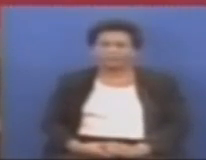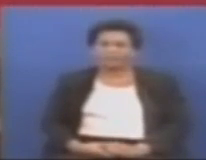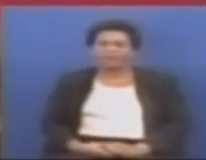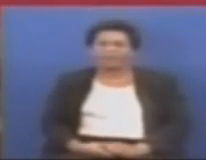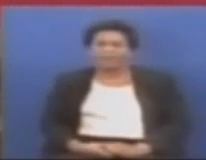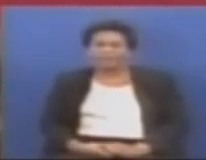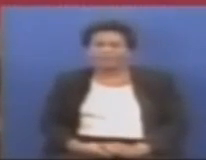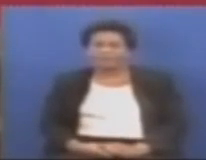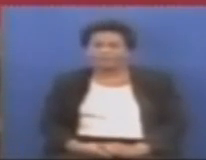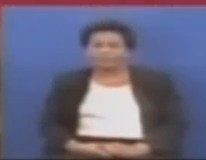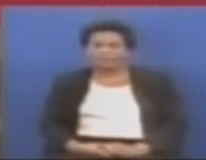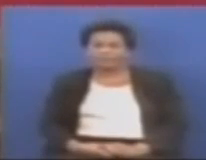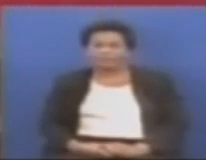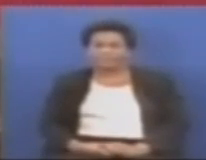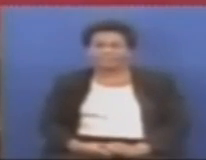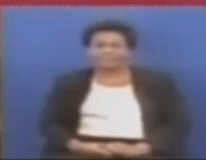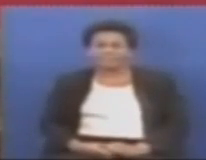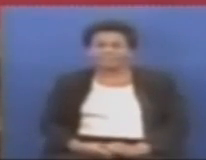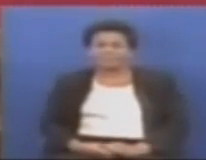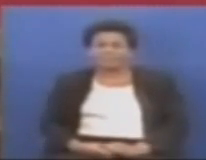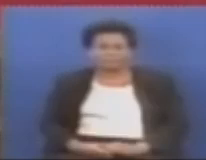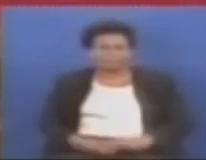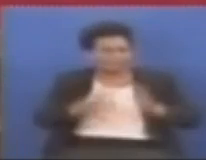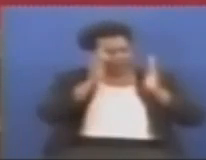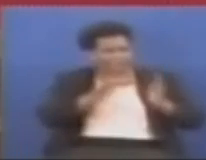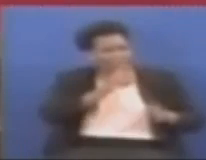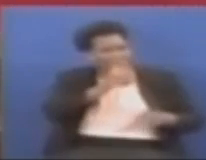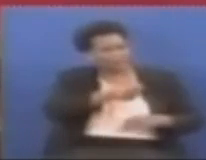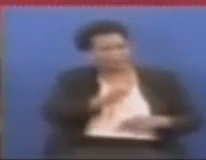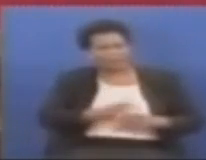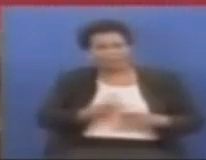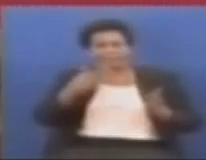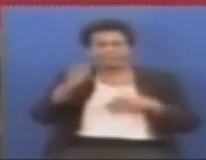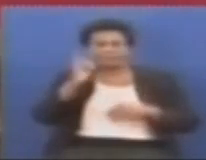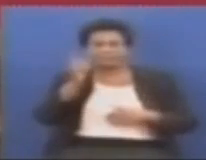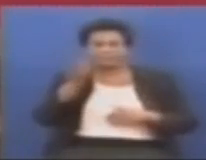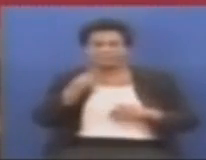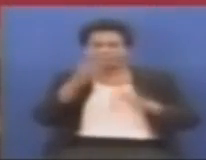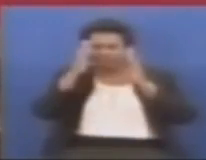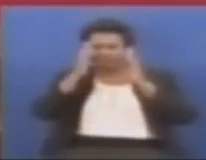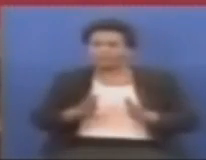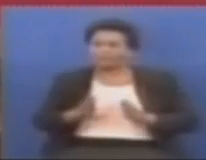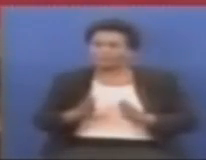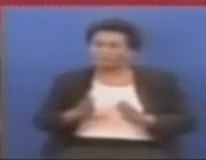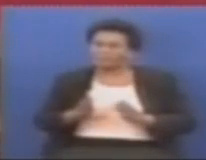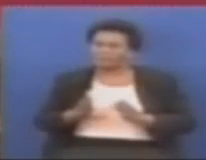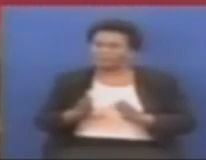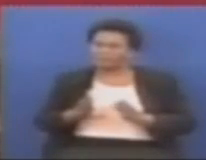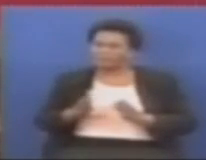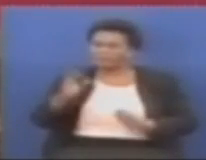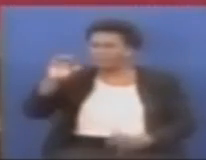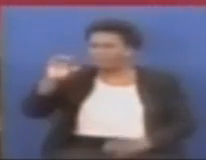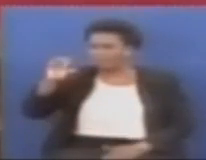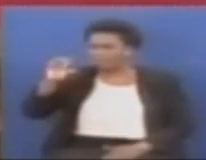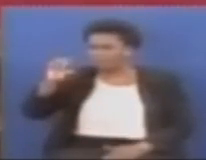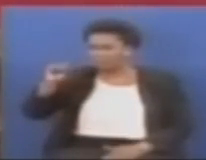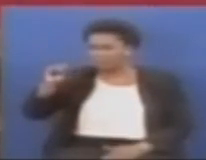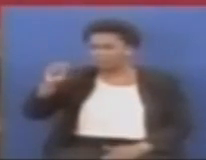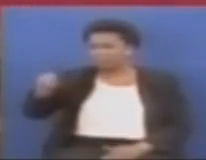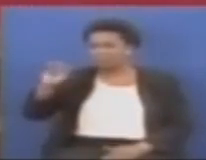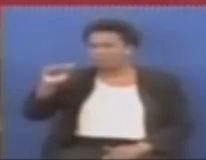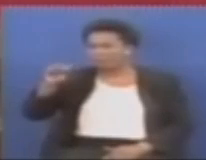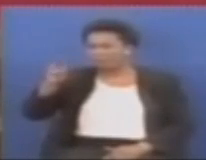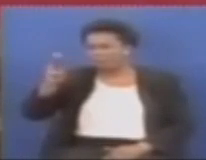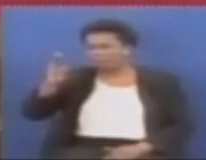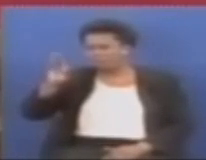Spika, nyavu hazikuchomwa Kirwa peke yake, nyavu zimechomwa kote katika nchi, maeneo